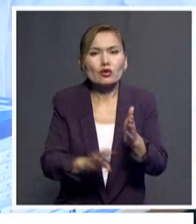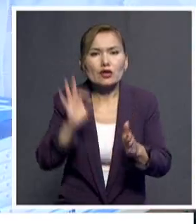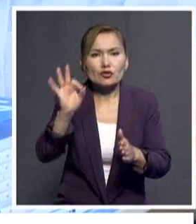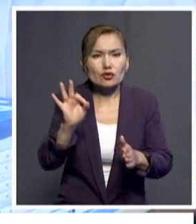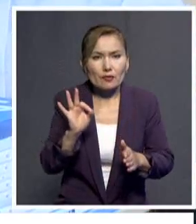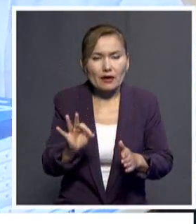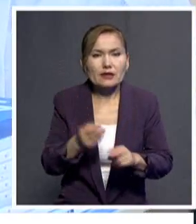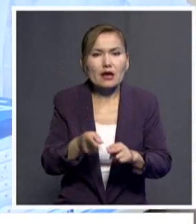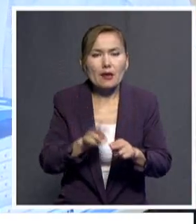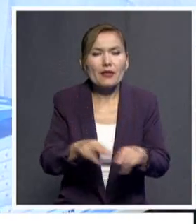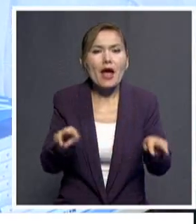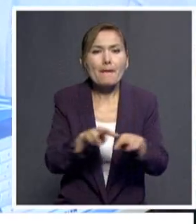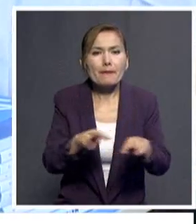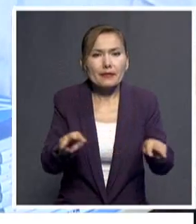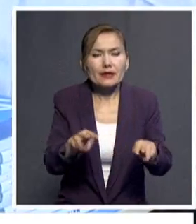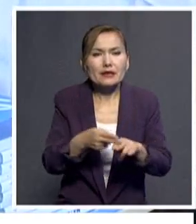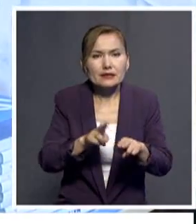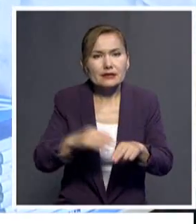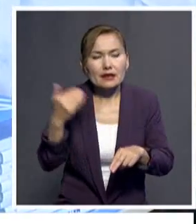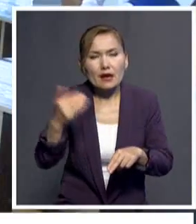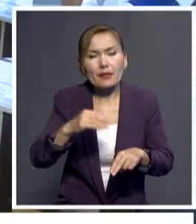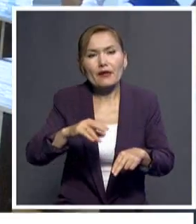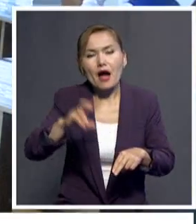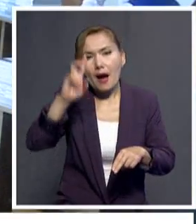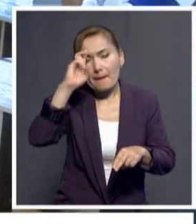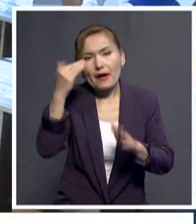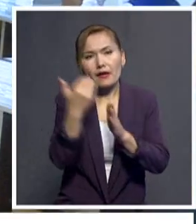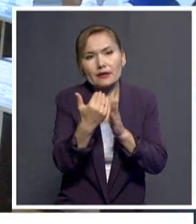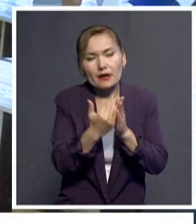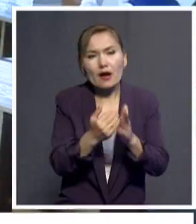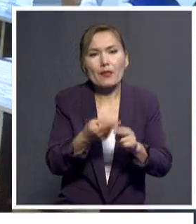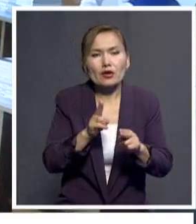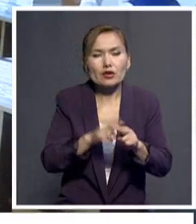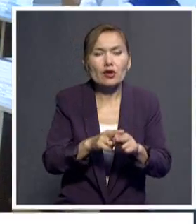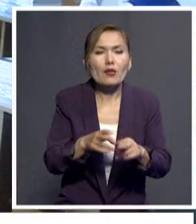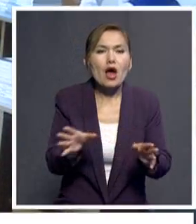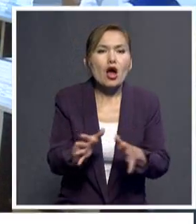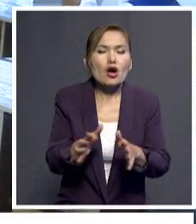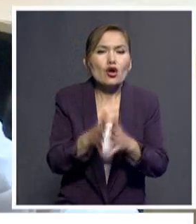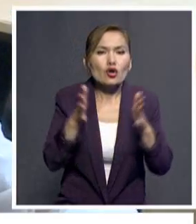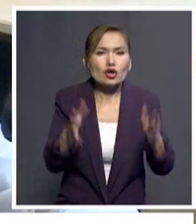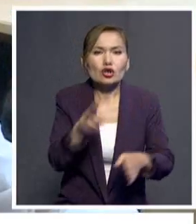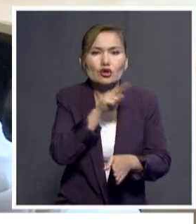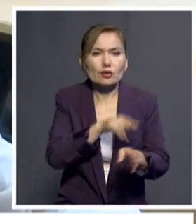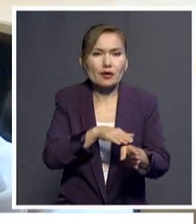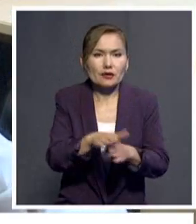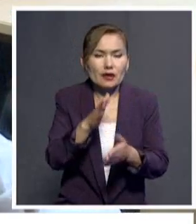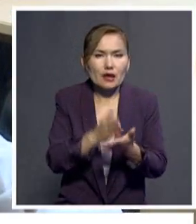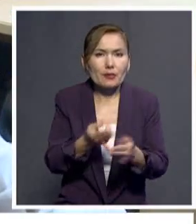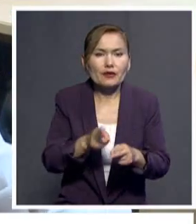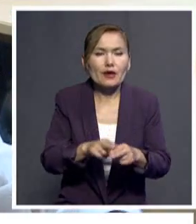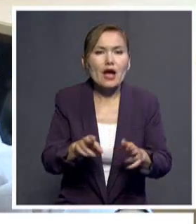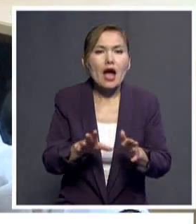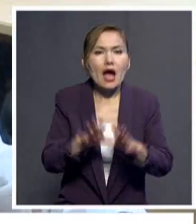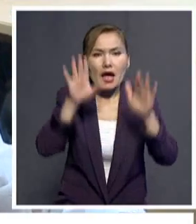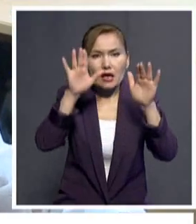министр. Оған балапан бағдарламасы оның ішінде жан басына қарай қаржыландыру үрдісінің үлкен септігін тигізген көрінеді. Сондай-ақ